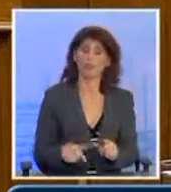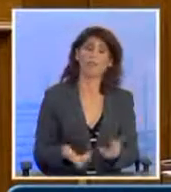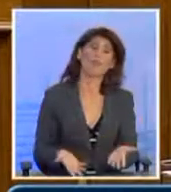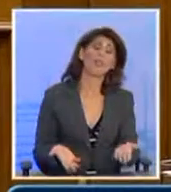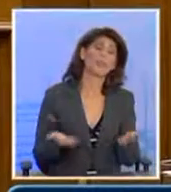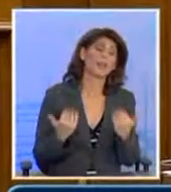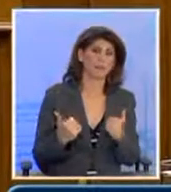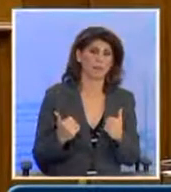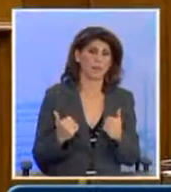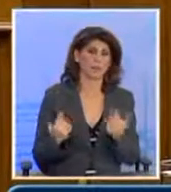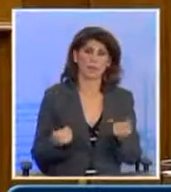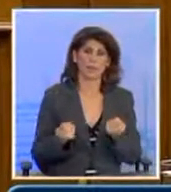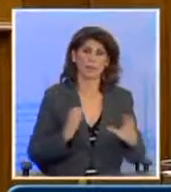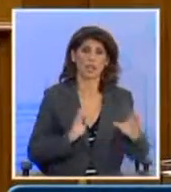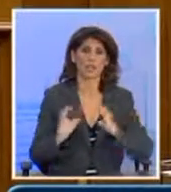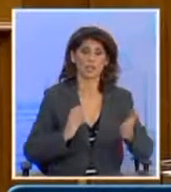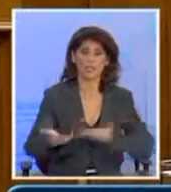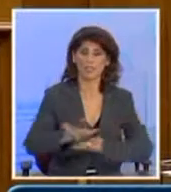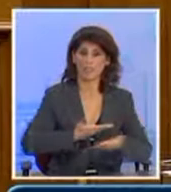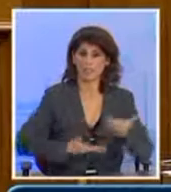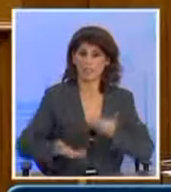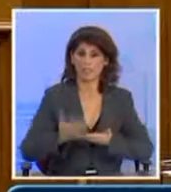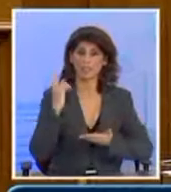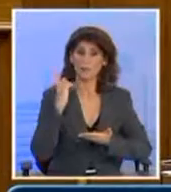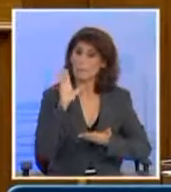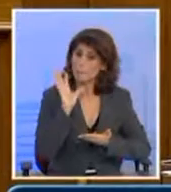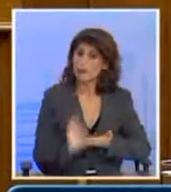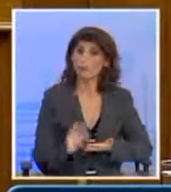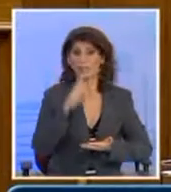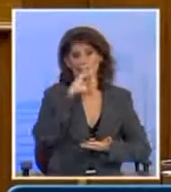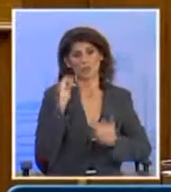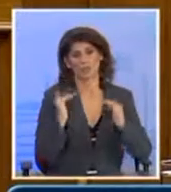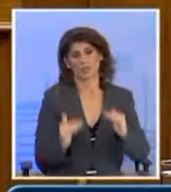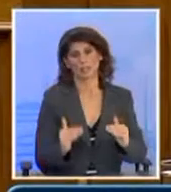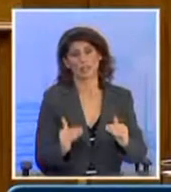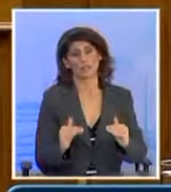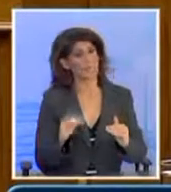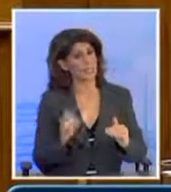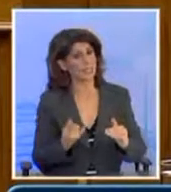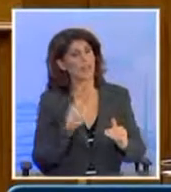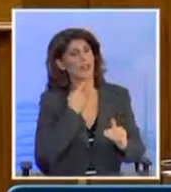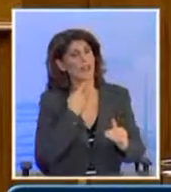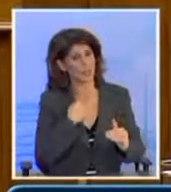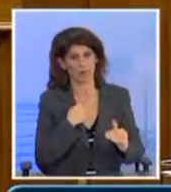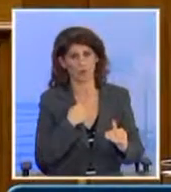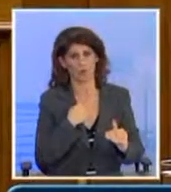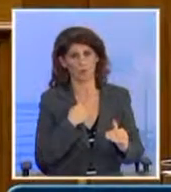βρίσκομαι για να κάνω επικοινωνιακή διαχείριση μιας πράγματι δύσκολης κατάστασης ή για να είμαι αρεστός.